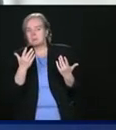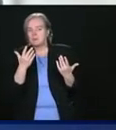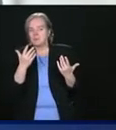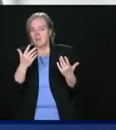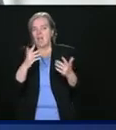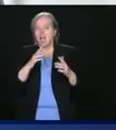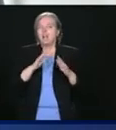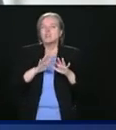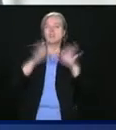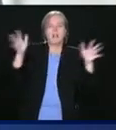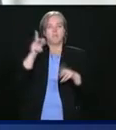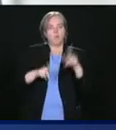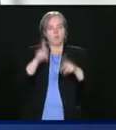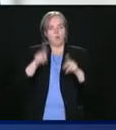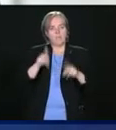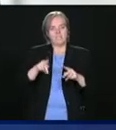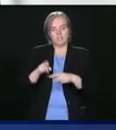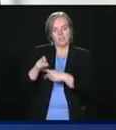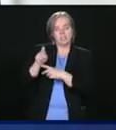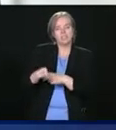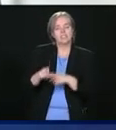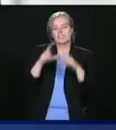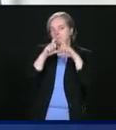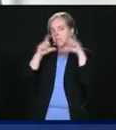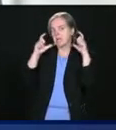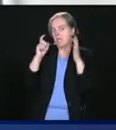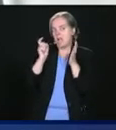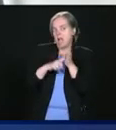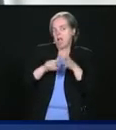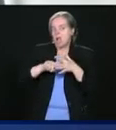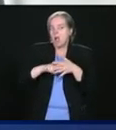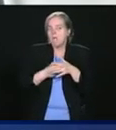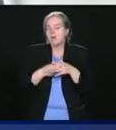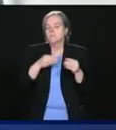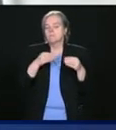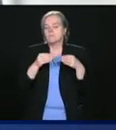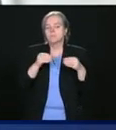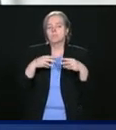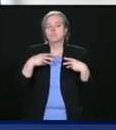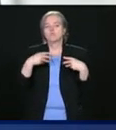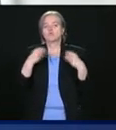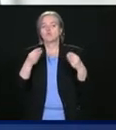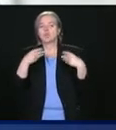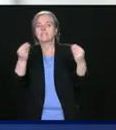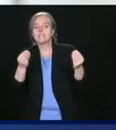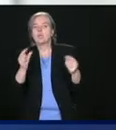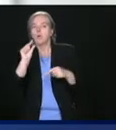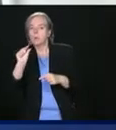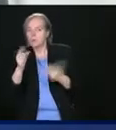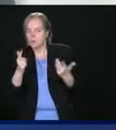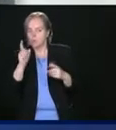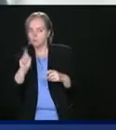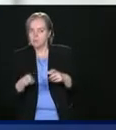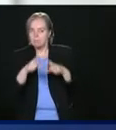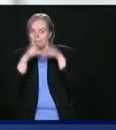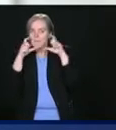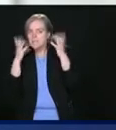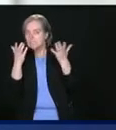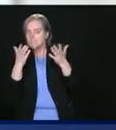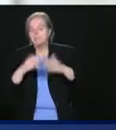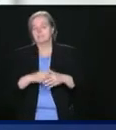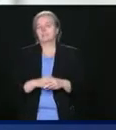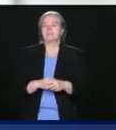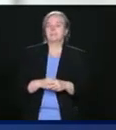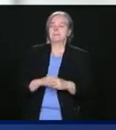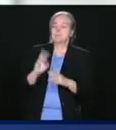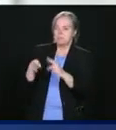aujourd'hui lorsqu'on entamera le déconfinement, voire avant même? Par rapport à l'annonce du